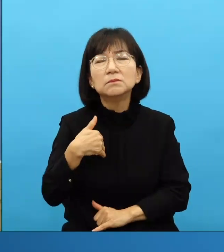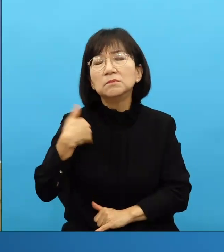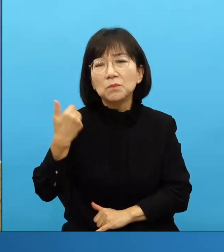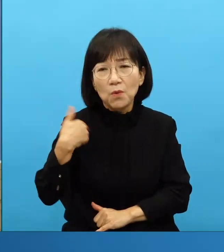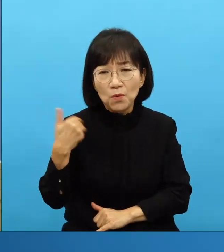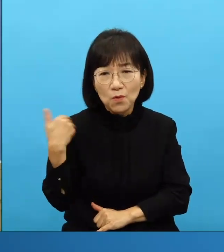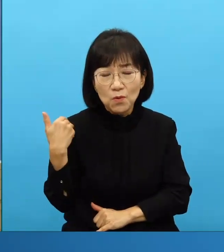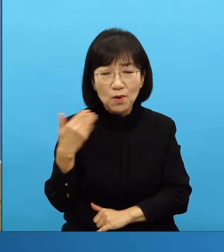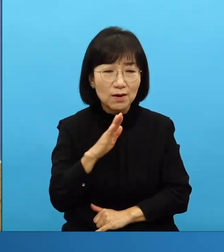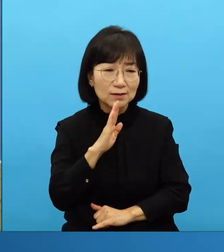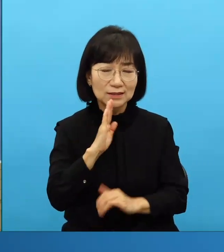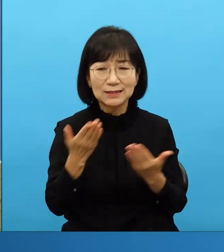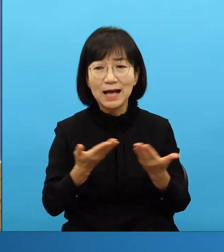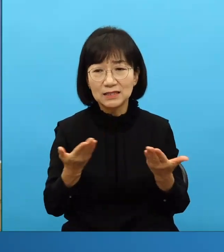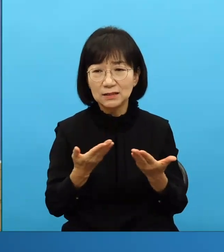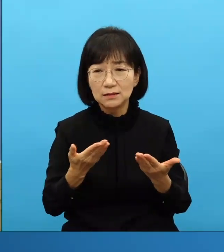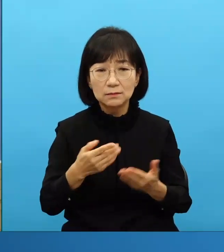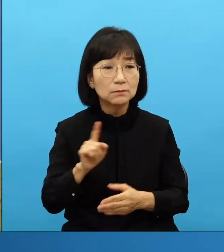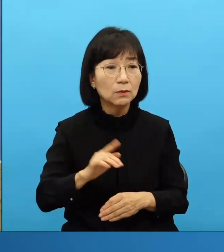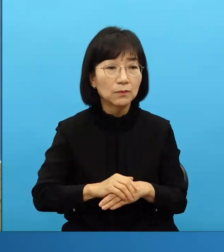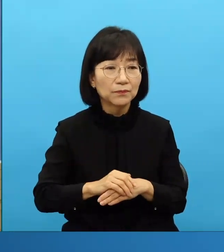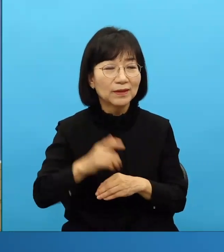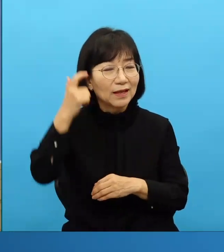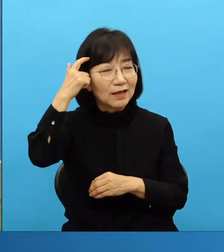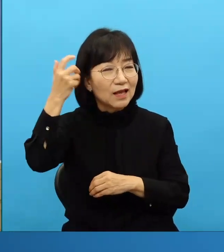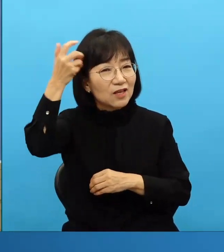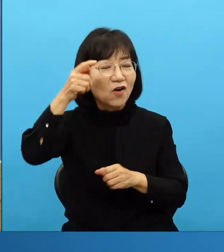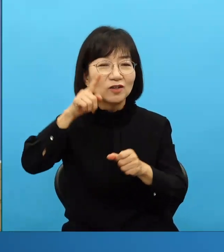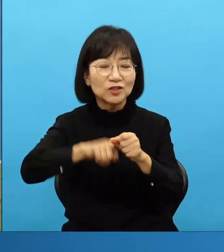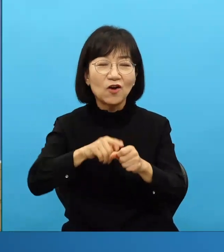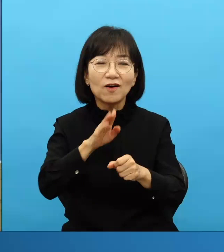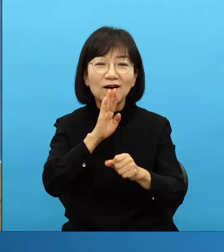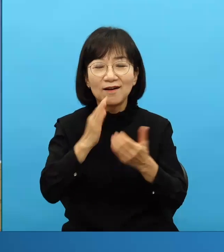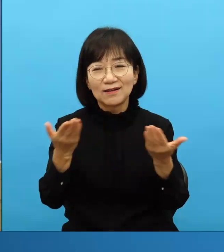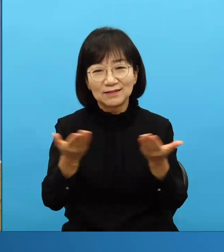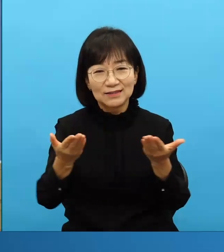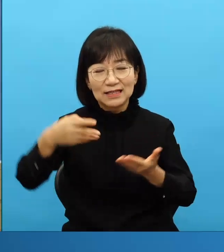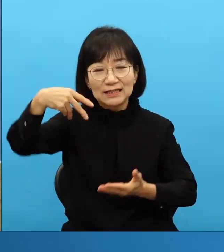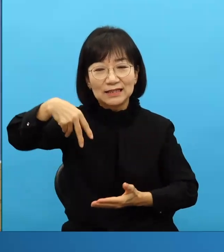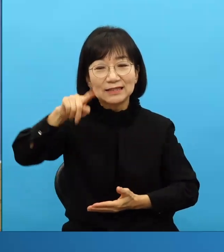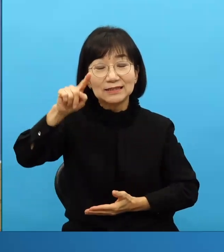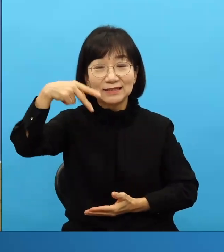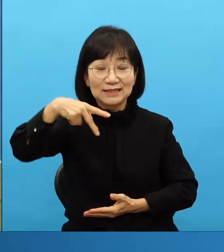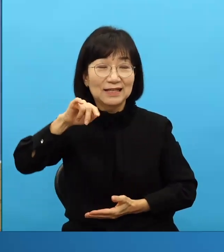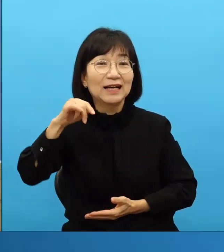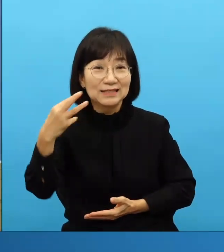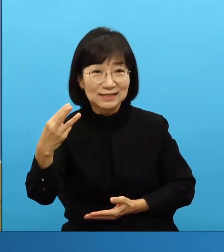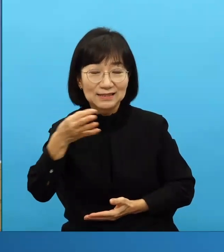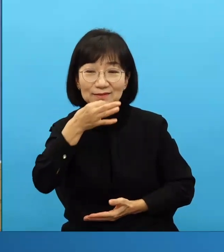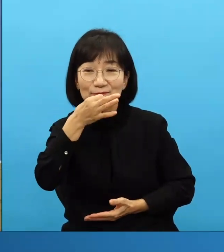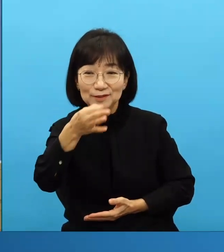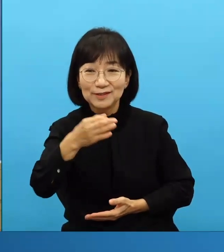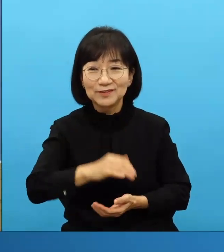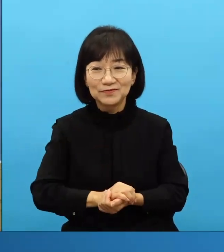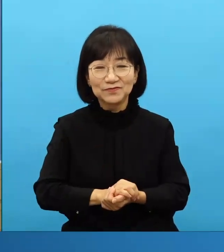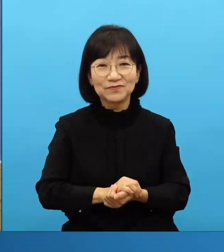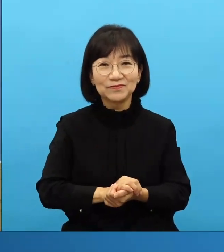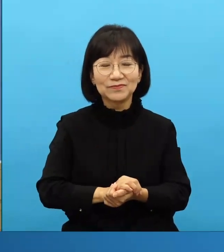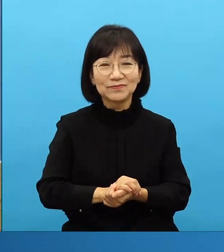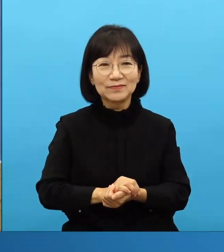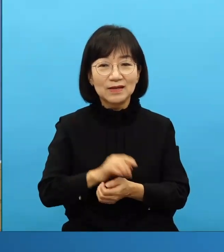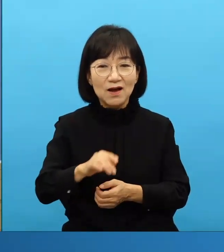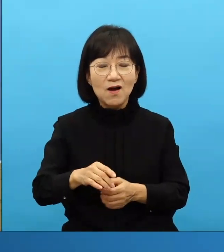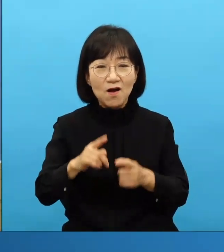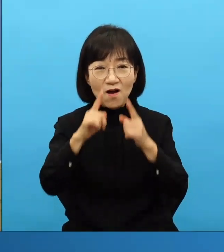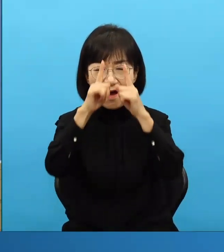영적 사실이라 그럽니다. We call that the spiritual truth. 세상의 학문은 발전합니다. Of course, the world and knowledge 유명한 continues. 대학에서 수많은